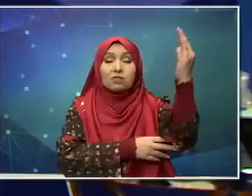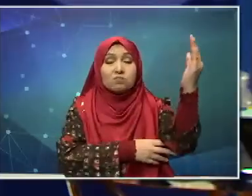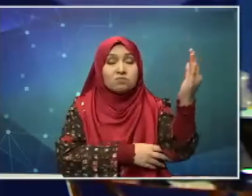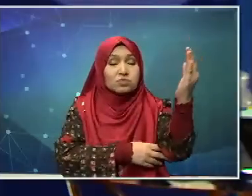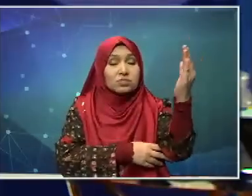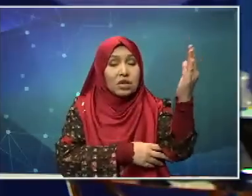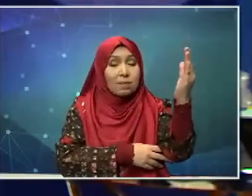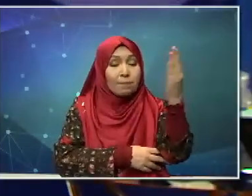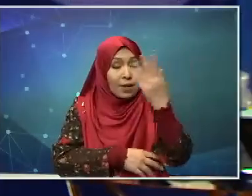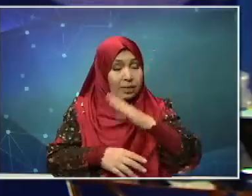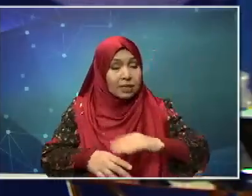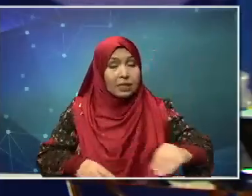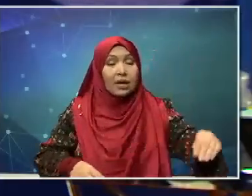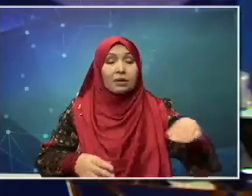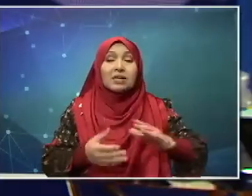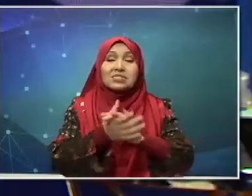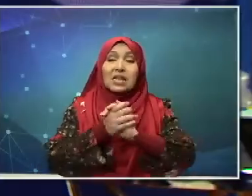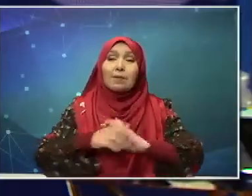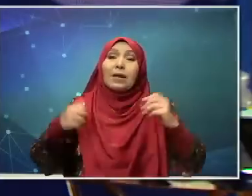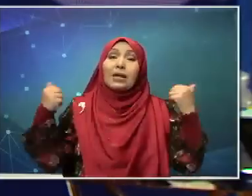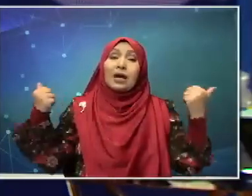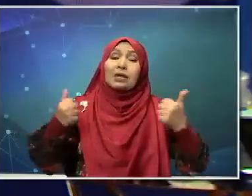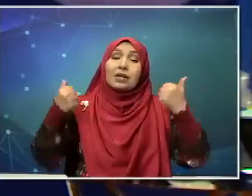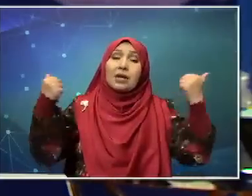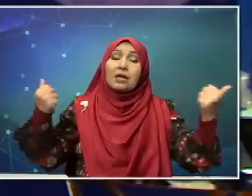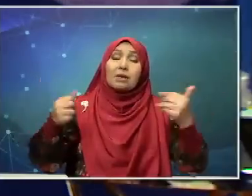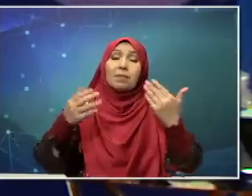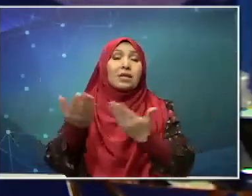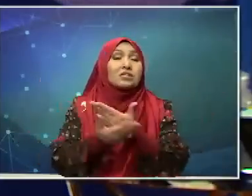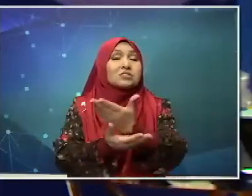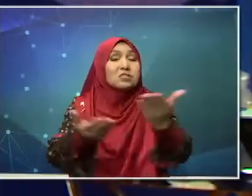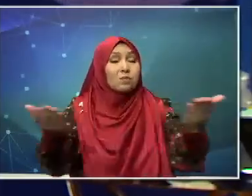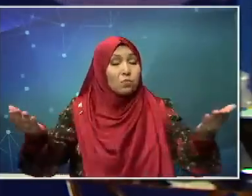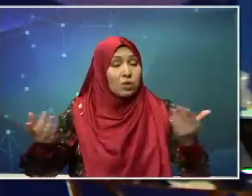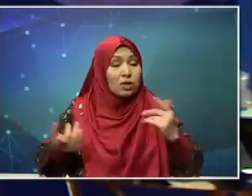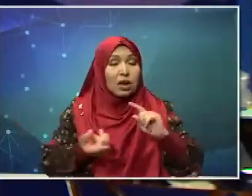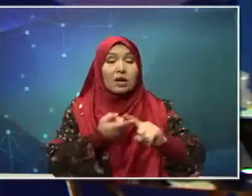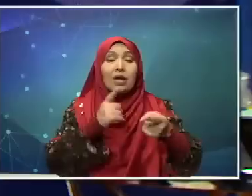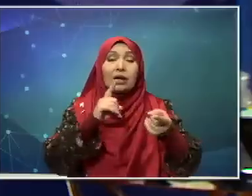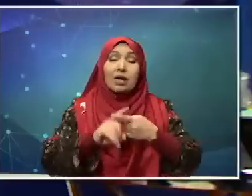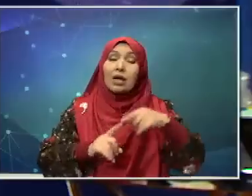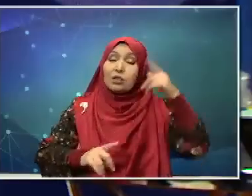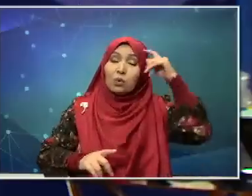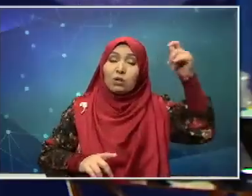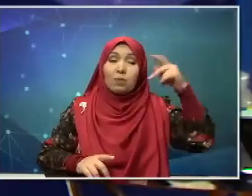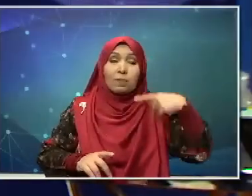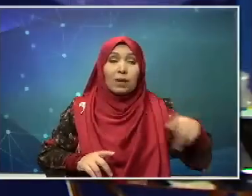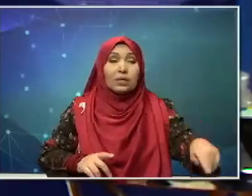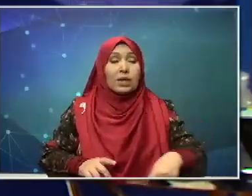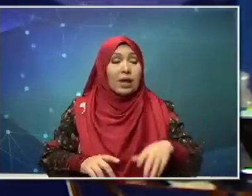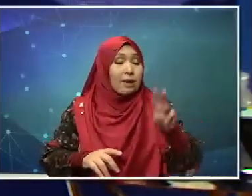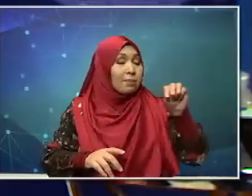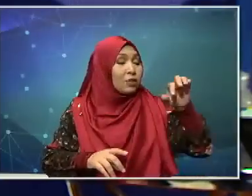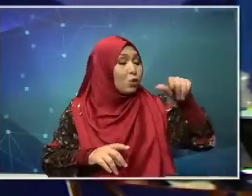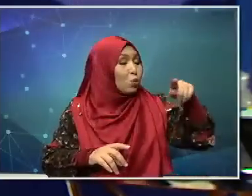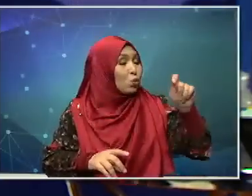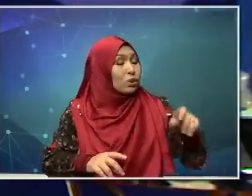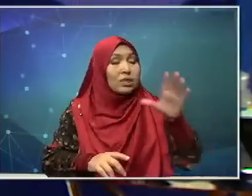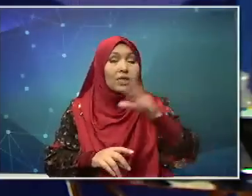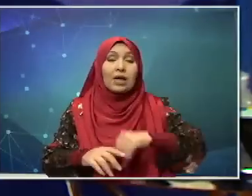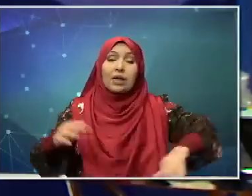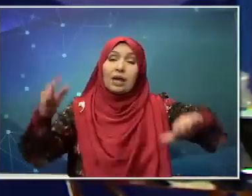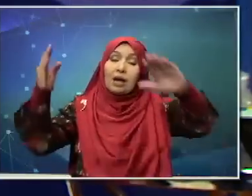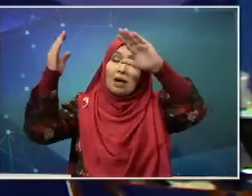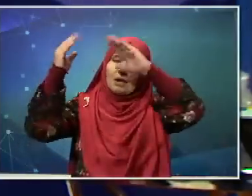ingin saya mengucapkan selamat hari raya Rusia kepada semua rekan-rekan tonton perempuan di MyQuran time uh dan Google